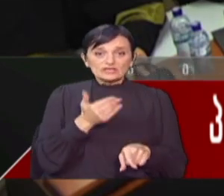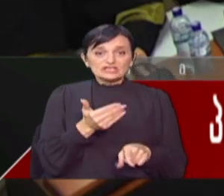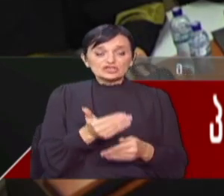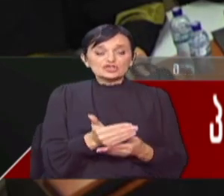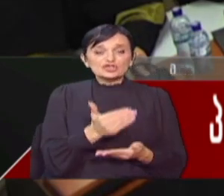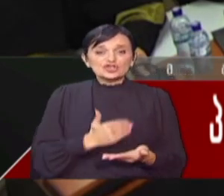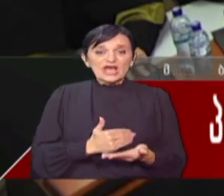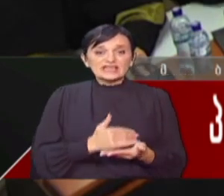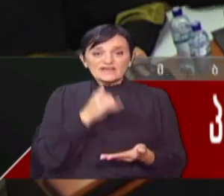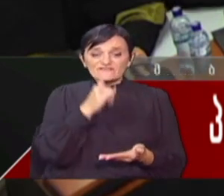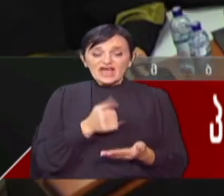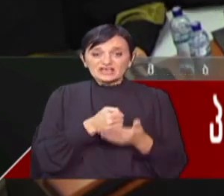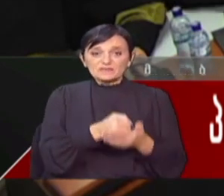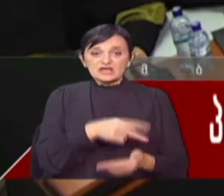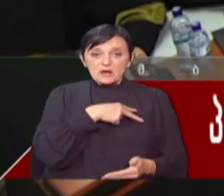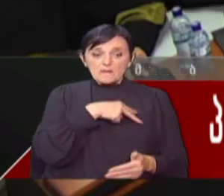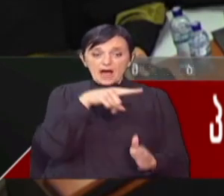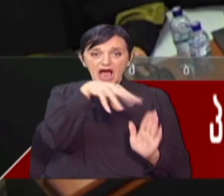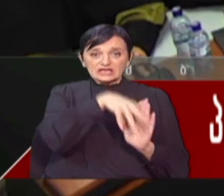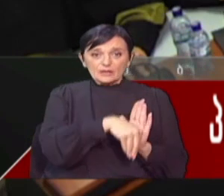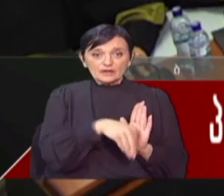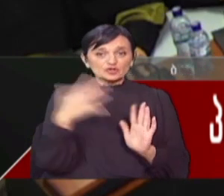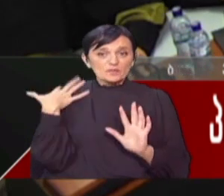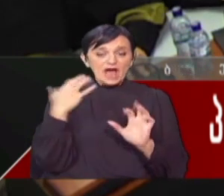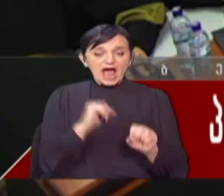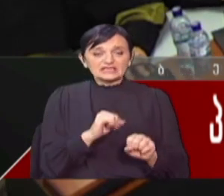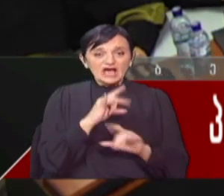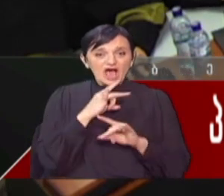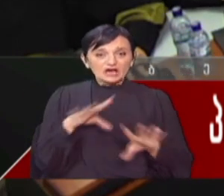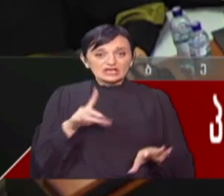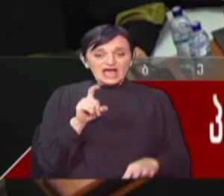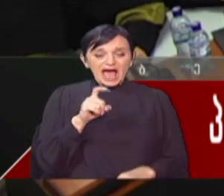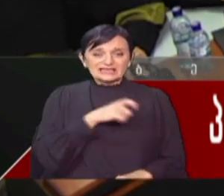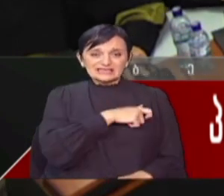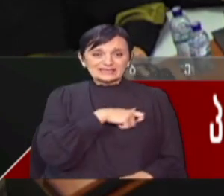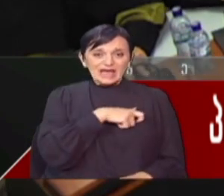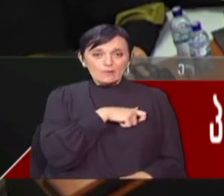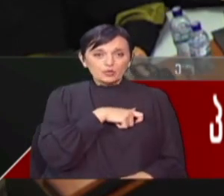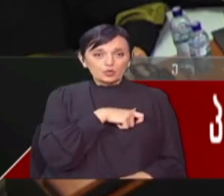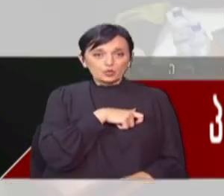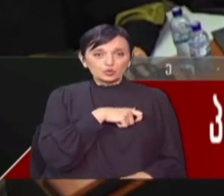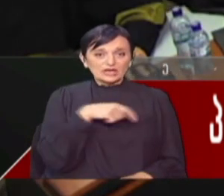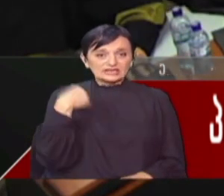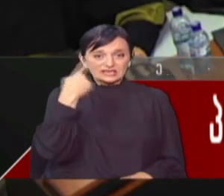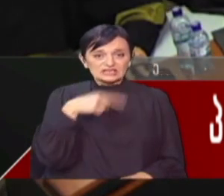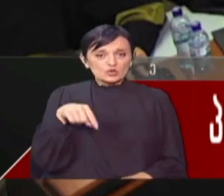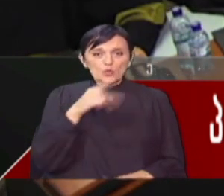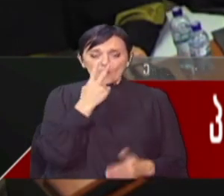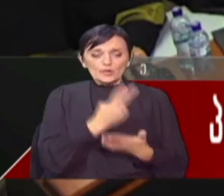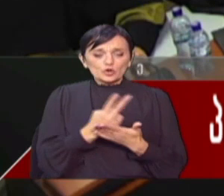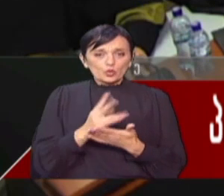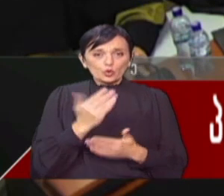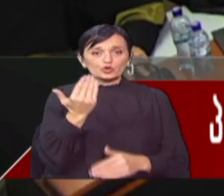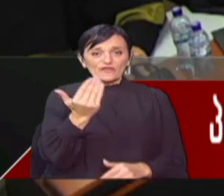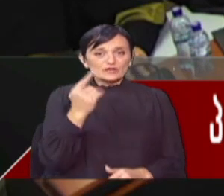შედეგს ვერ მიაღწევს პარლამენტში, ამას არ ექნება მხარდაჭერა 100 დეპუტატის სახით. მიუხედავად ამისა,